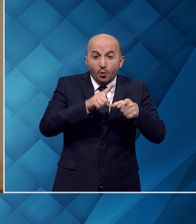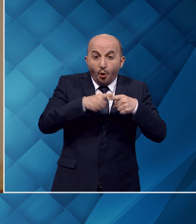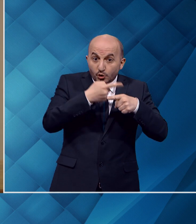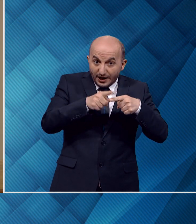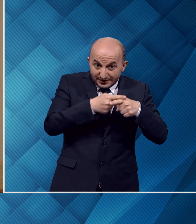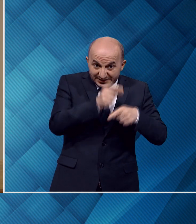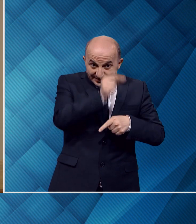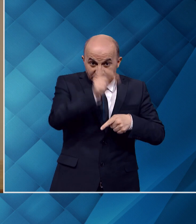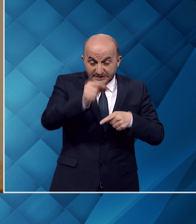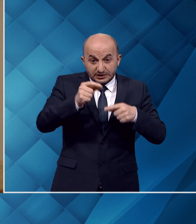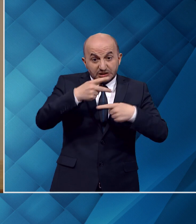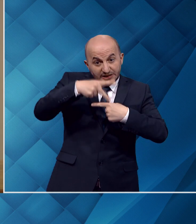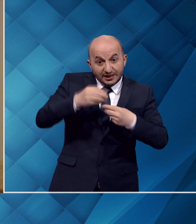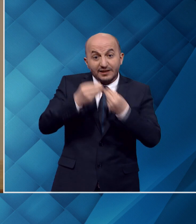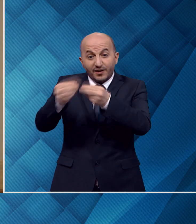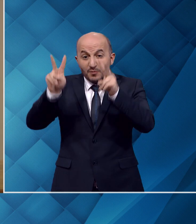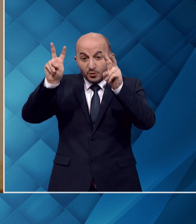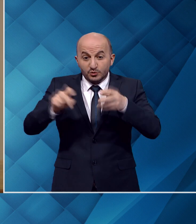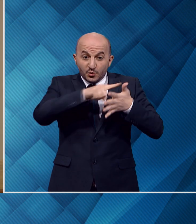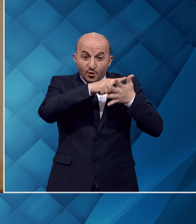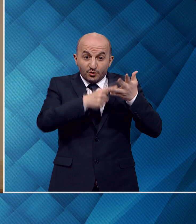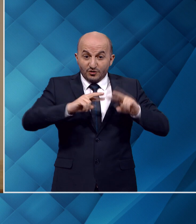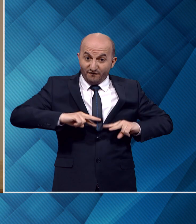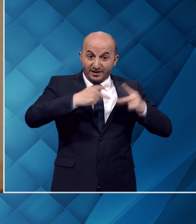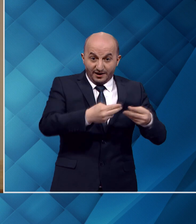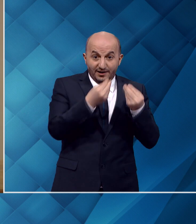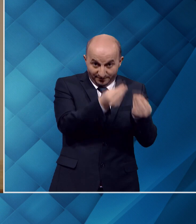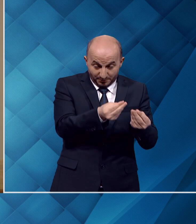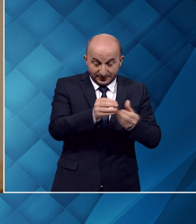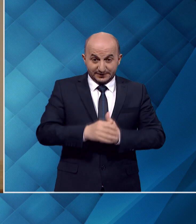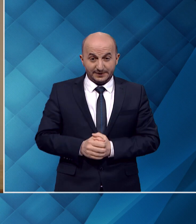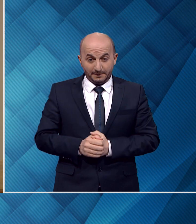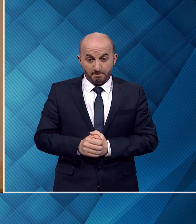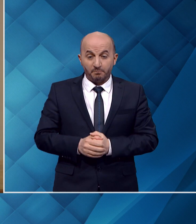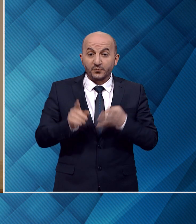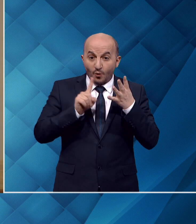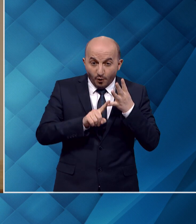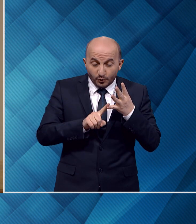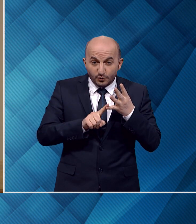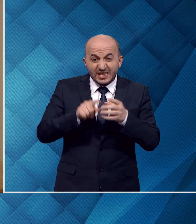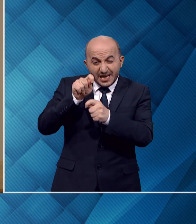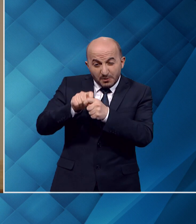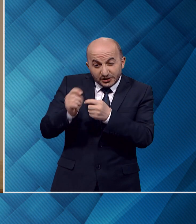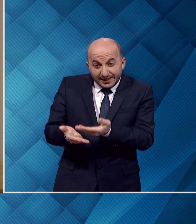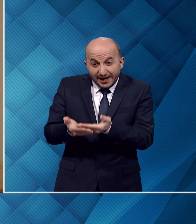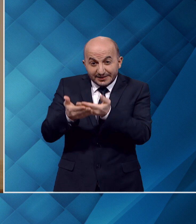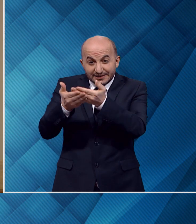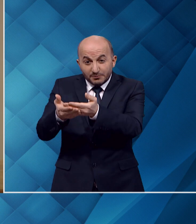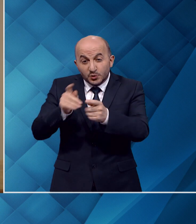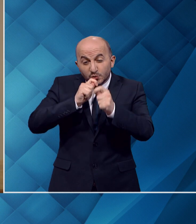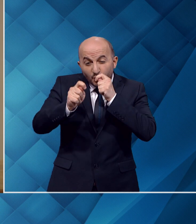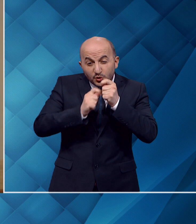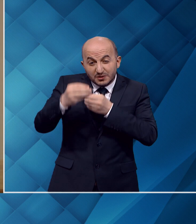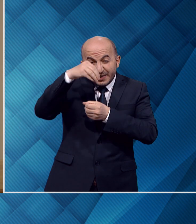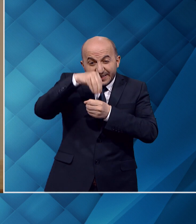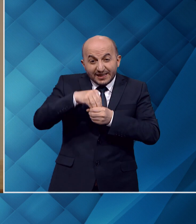şirketse ortakların zekat verme konusunda yöneticilere vekalet vermesi 4. Yapılacak yardımın